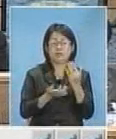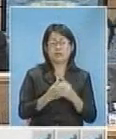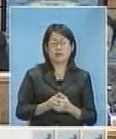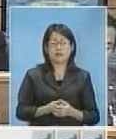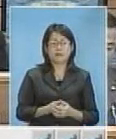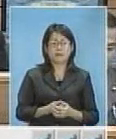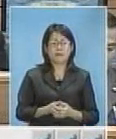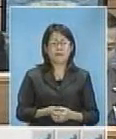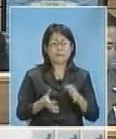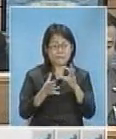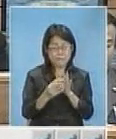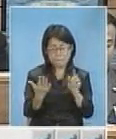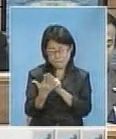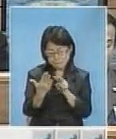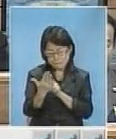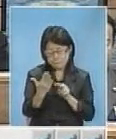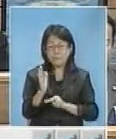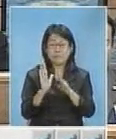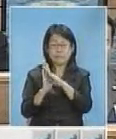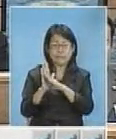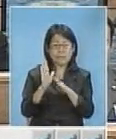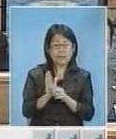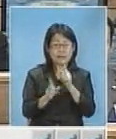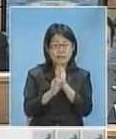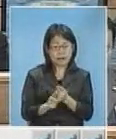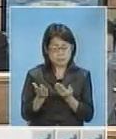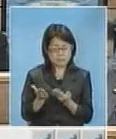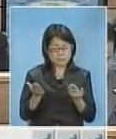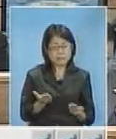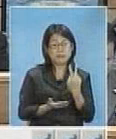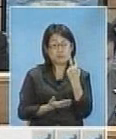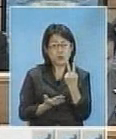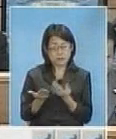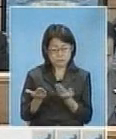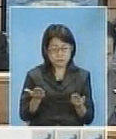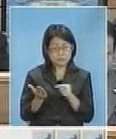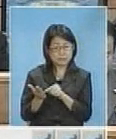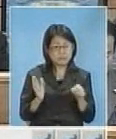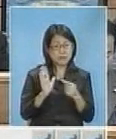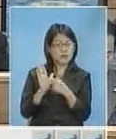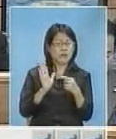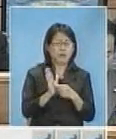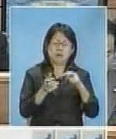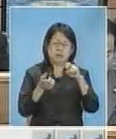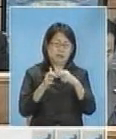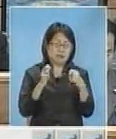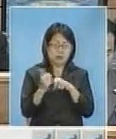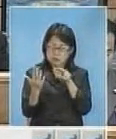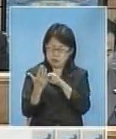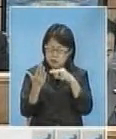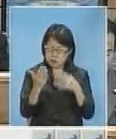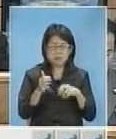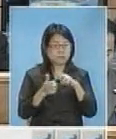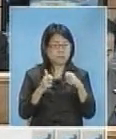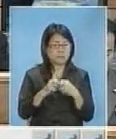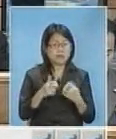ของเนื้อหาสาระในกฎหมายทั้งสองฉบับนี้เนี่ยล้วนแล้วแต่มีปัญหามาตรฐานในการ